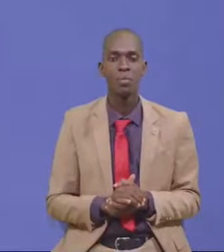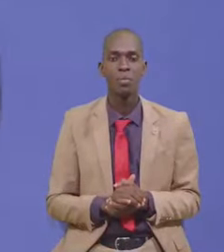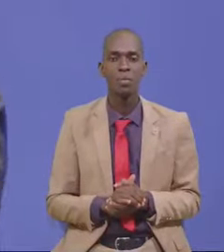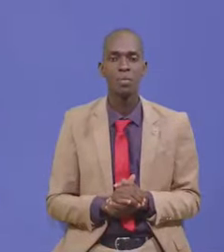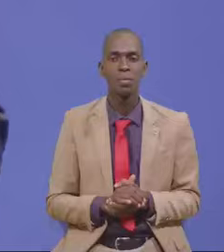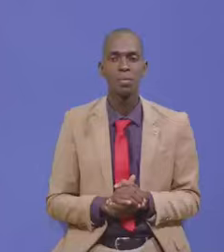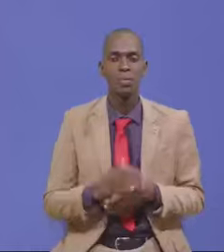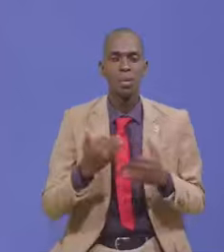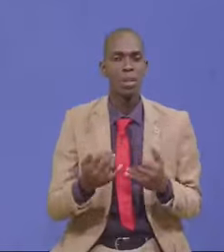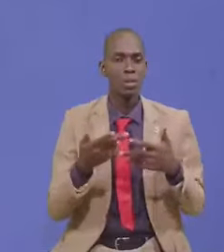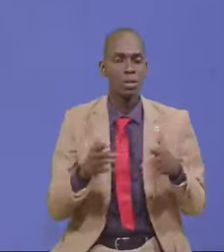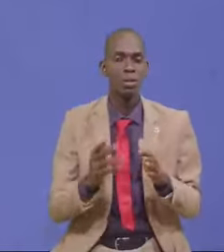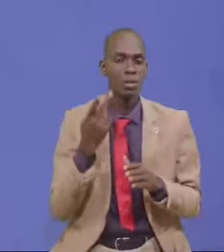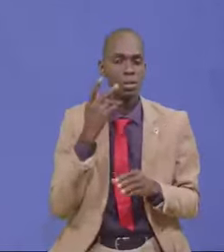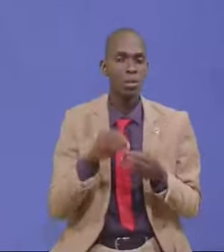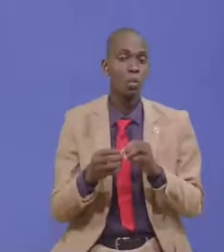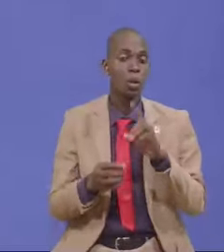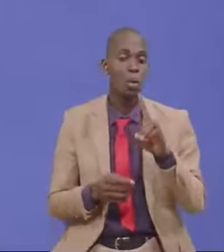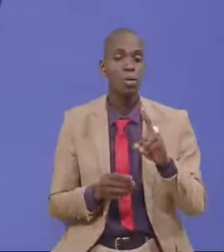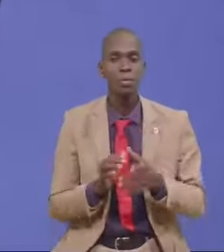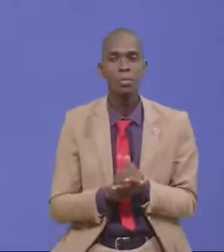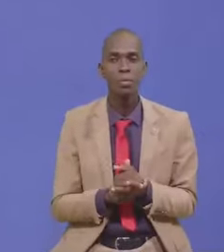premier élément.